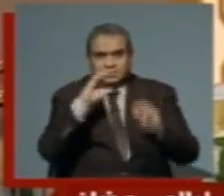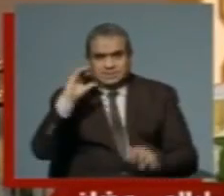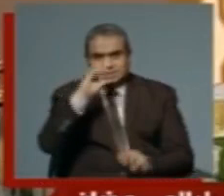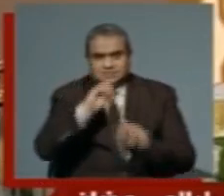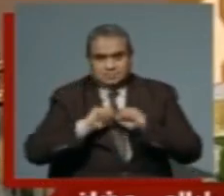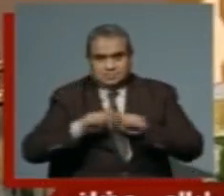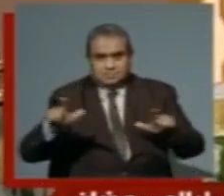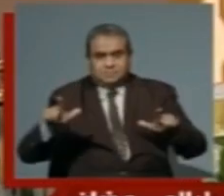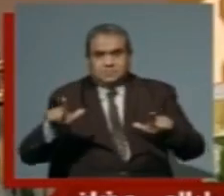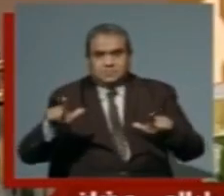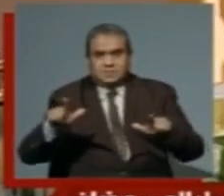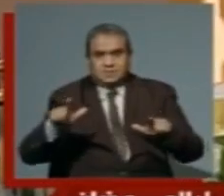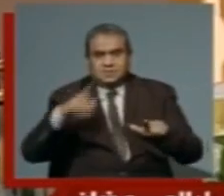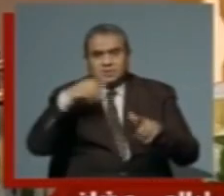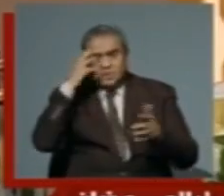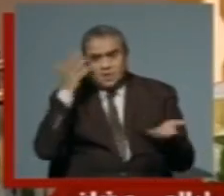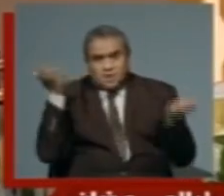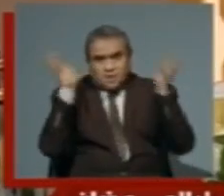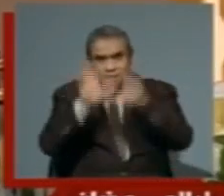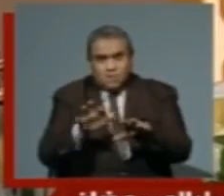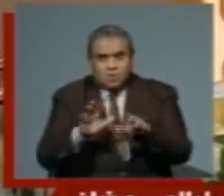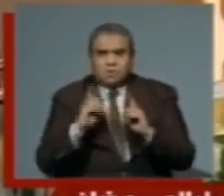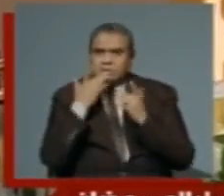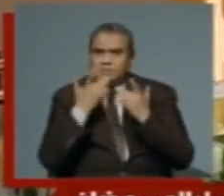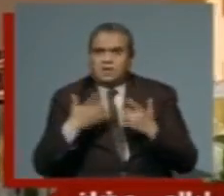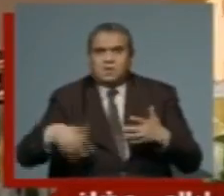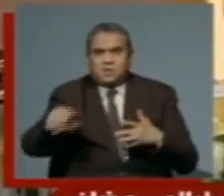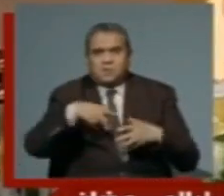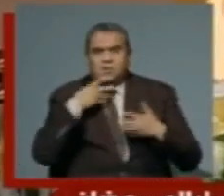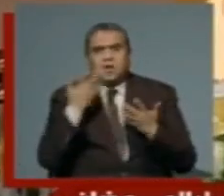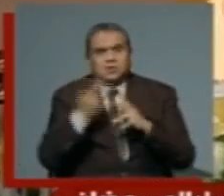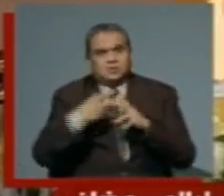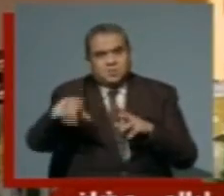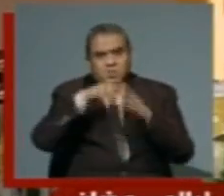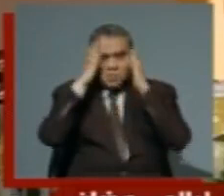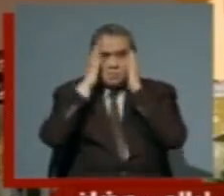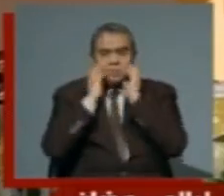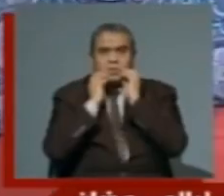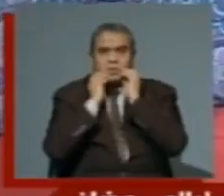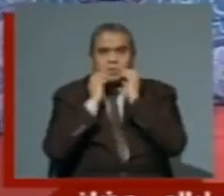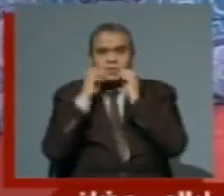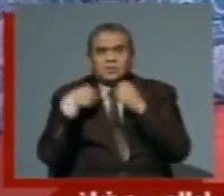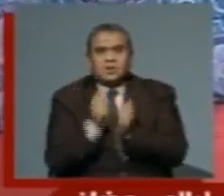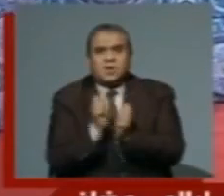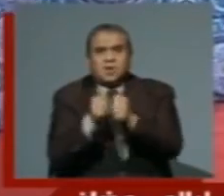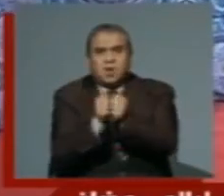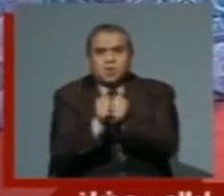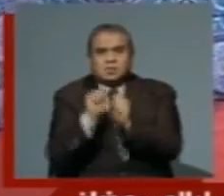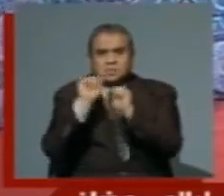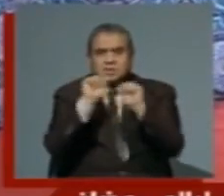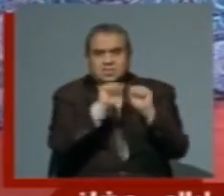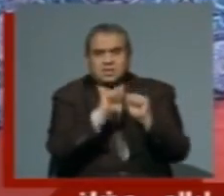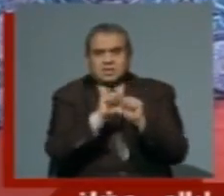يعني ما نكونش اثقلنا عليكم جميعا يعني وحرمنا الاسر من من